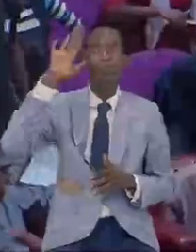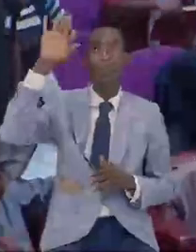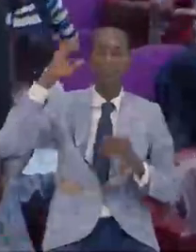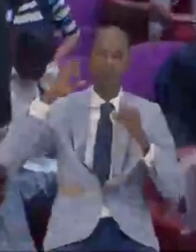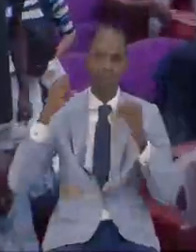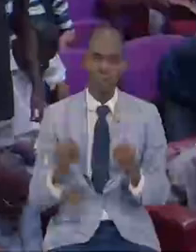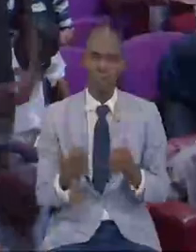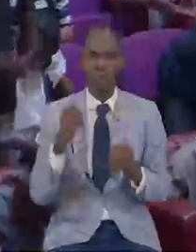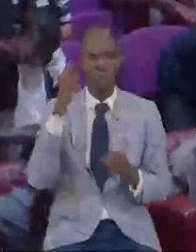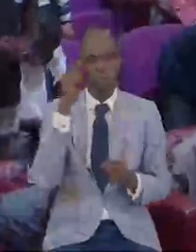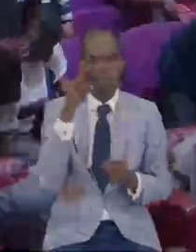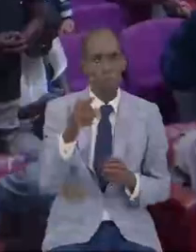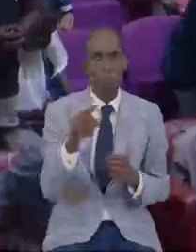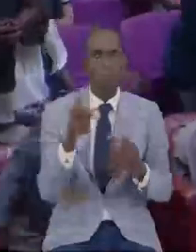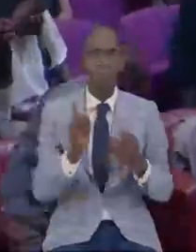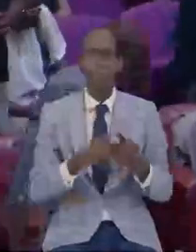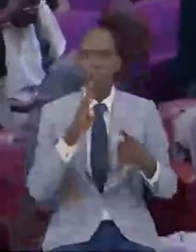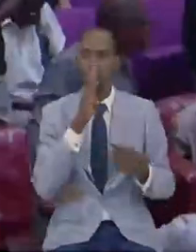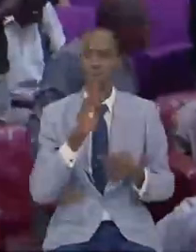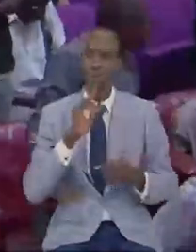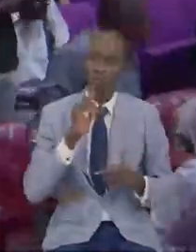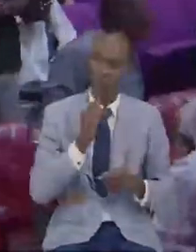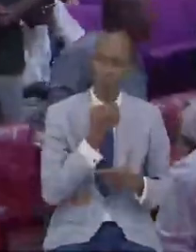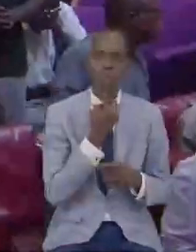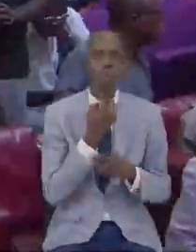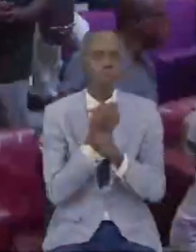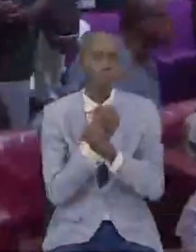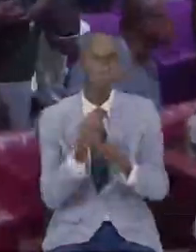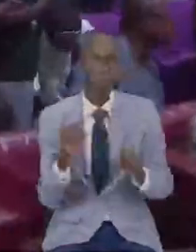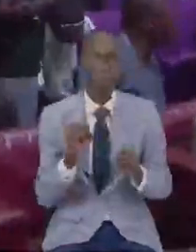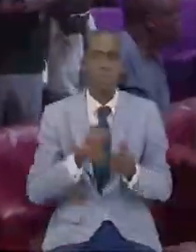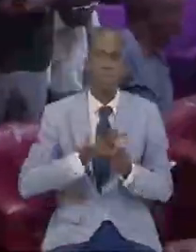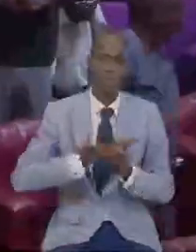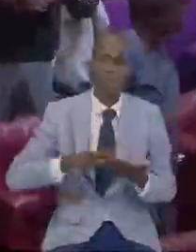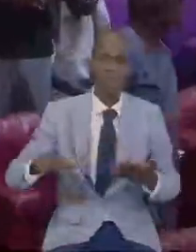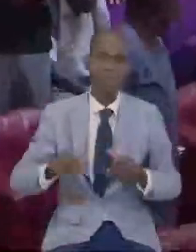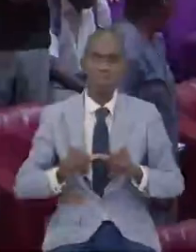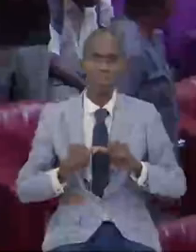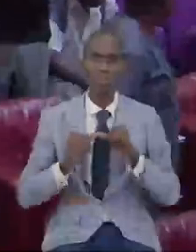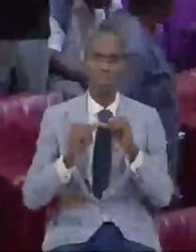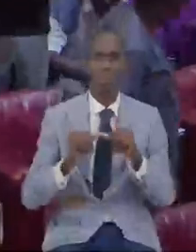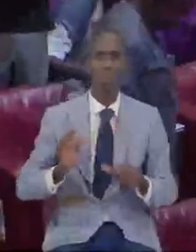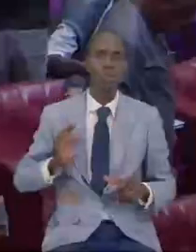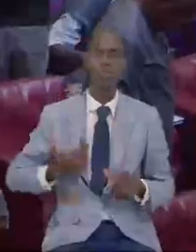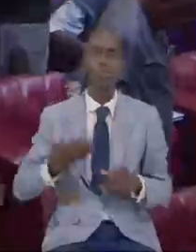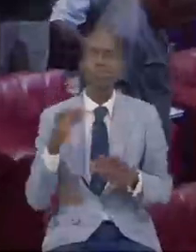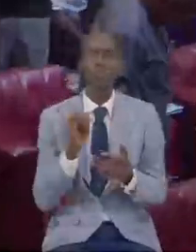une âme sincère, une âme sanctifiée, une âme ferme pour que la parole de